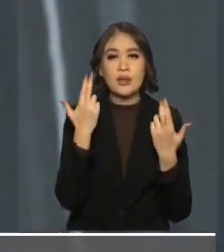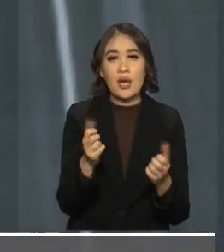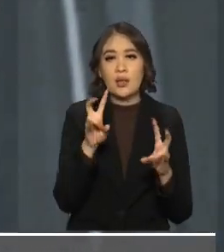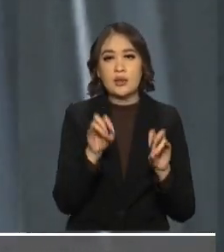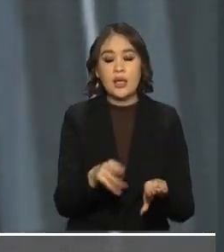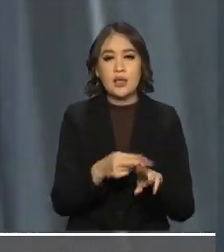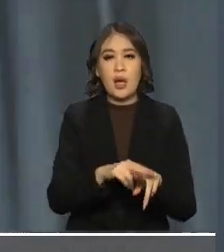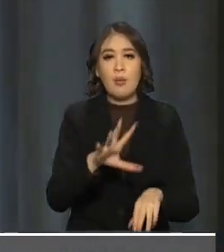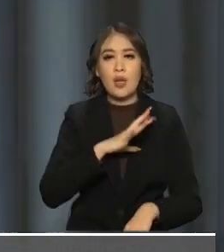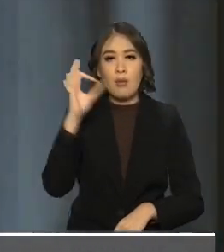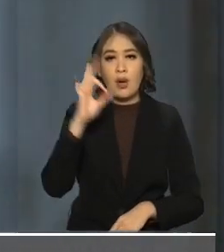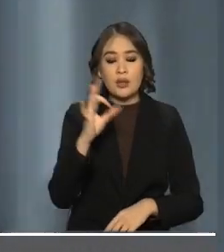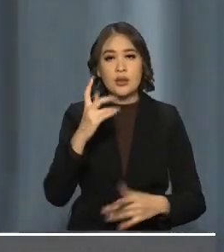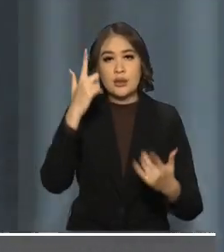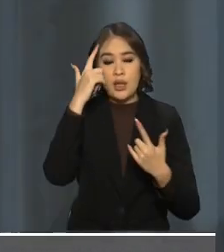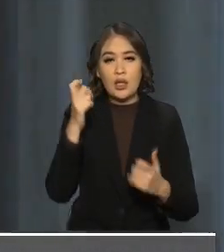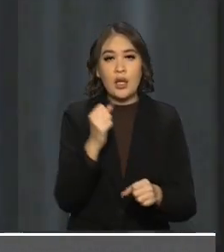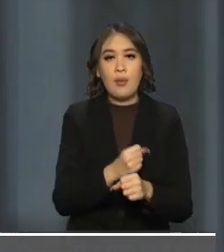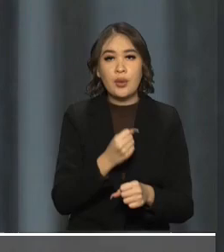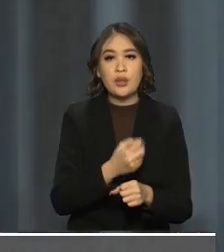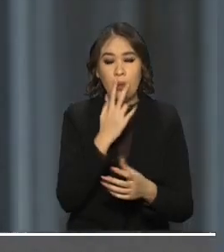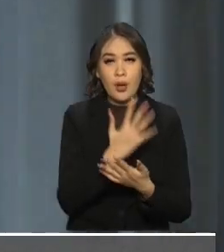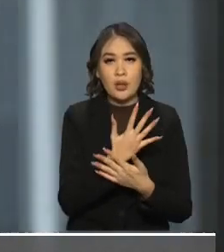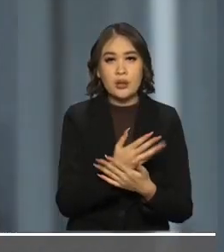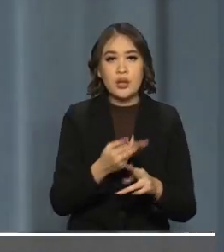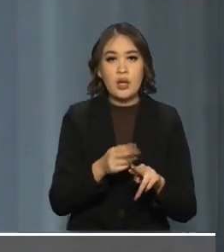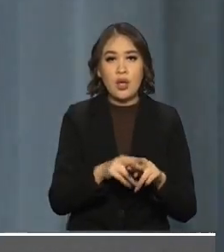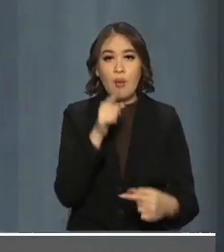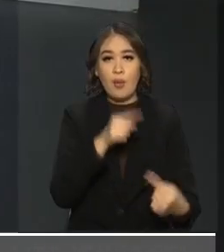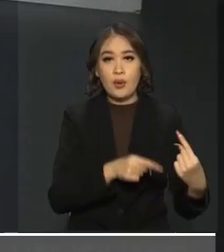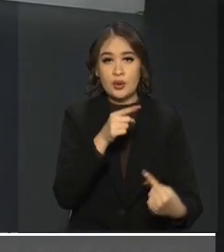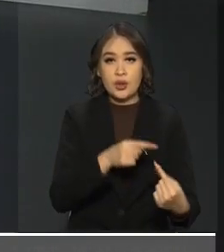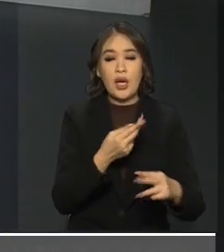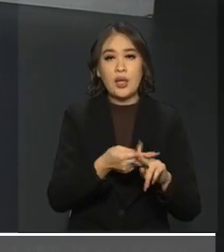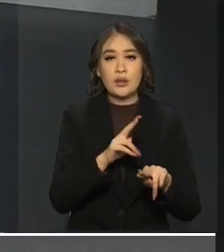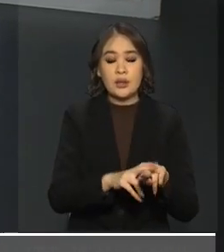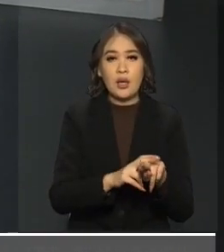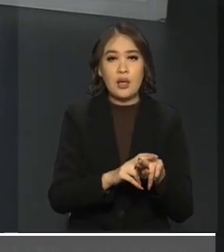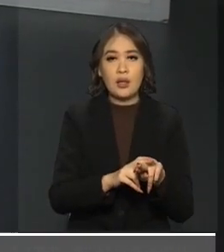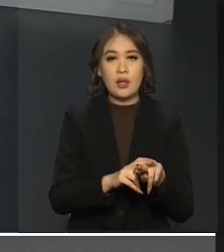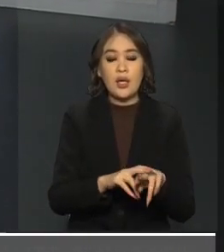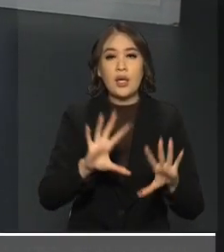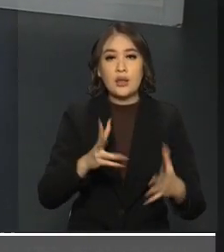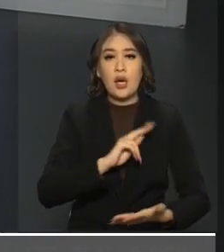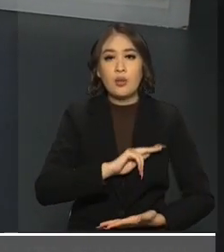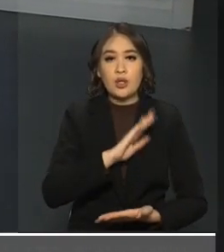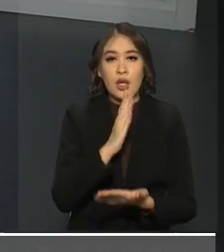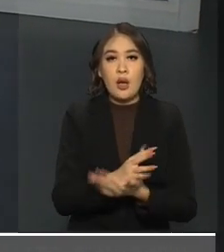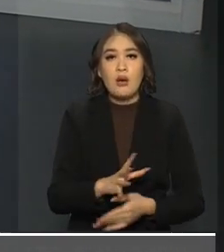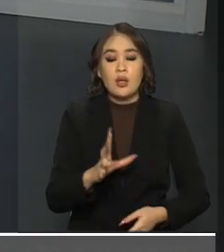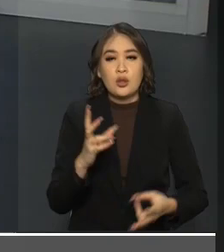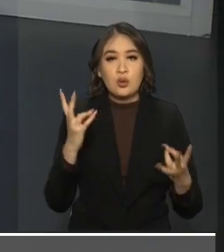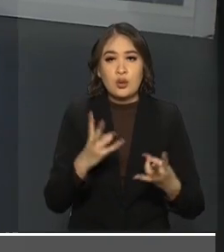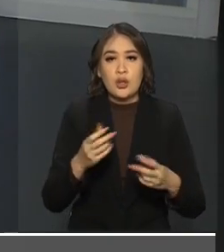Какие-то проценты, это уже, знаете, в руках работодателей, работник там борется, да, и даже представительство работника, если есть, там есть профсоюз и так далее, все равно